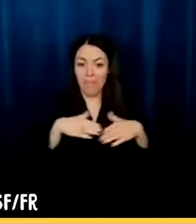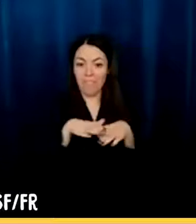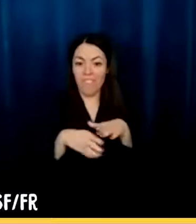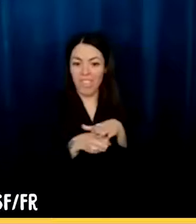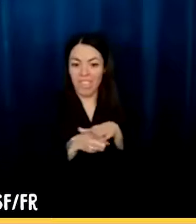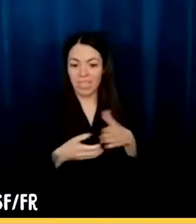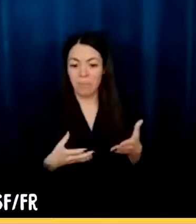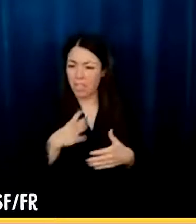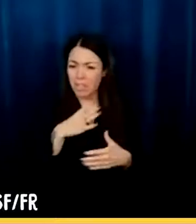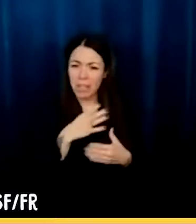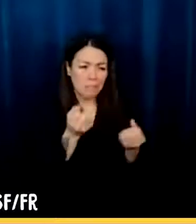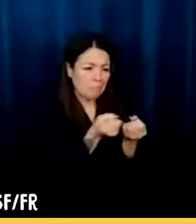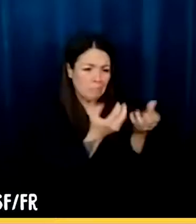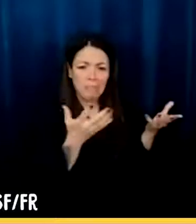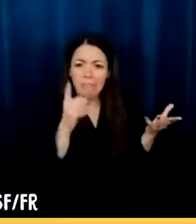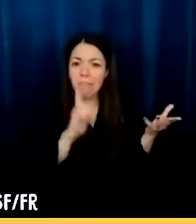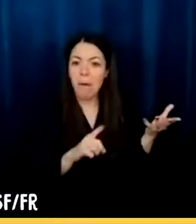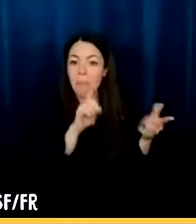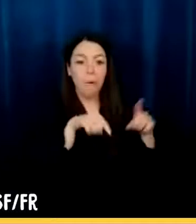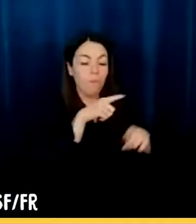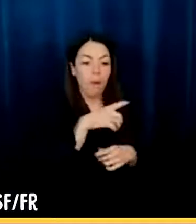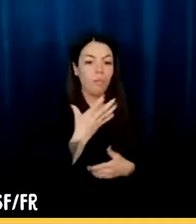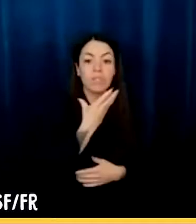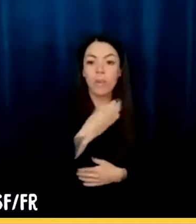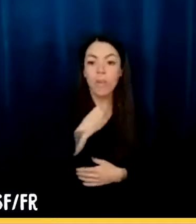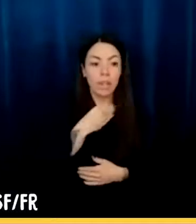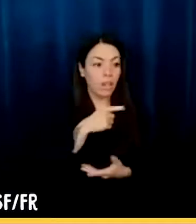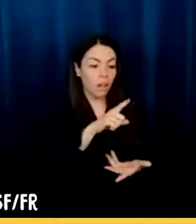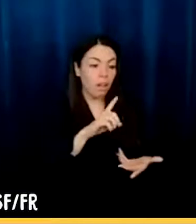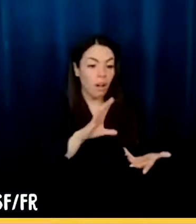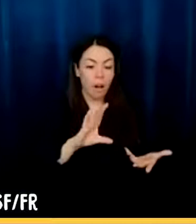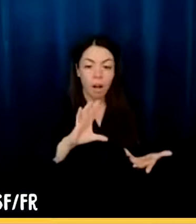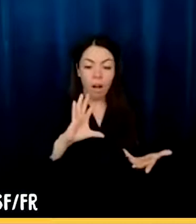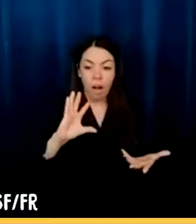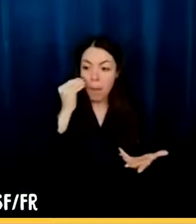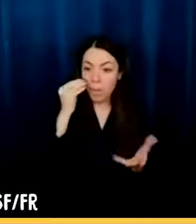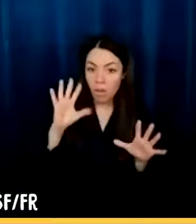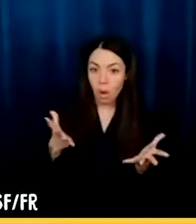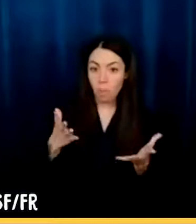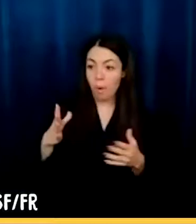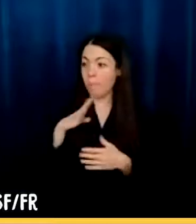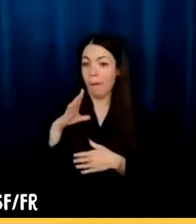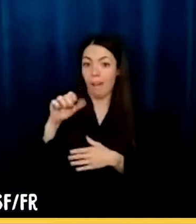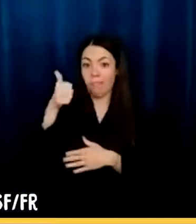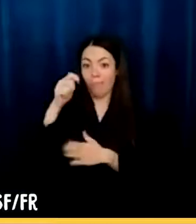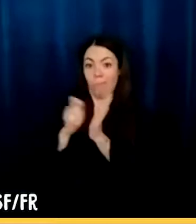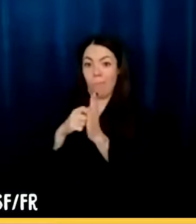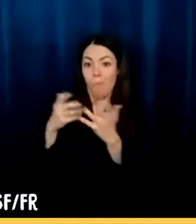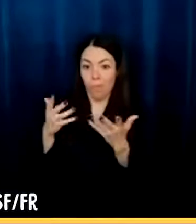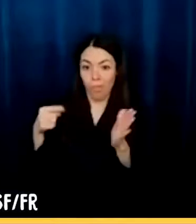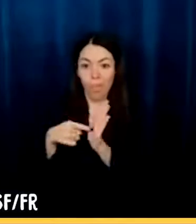découvrent leur sexualité une fois qu'elles en ont envie, une fois qu'elles sont en couple, une fois qu'elles sont mariées, et qui kiffent, en fait, qui prennent du plaisir et